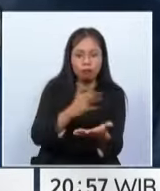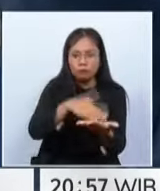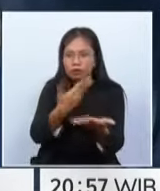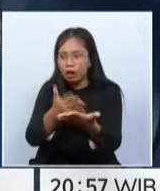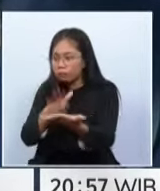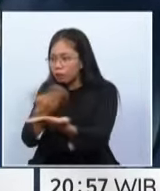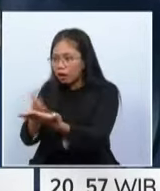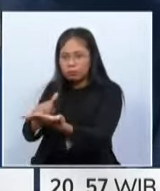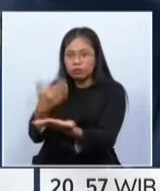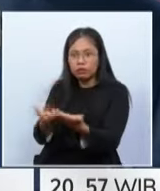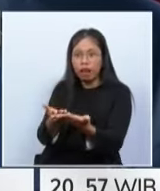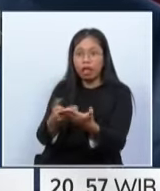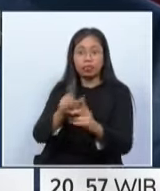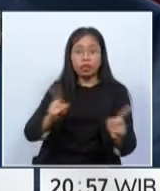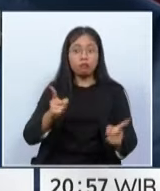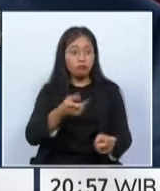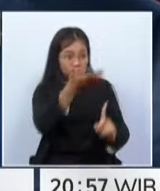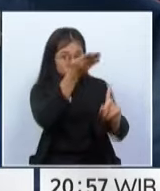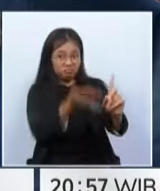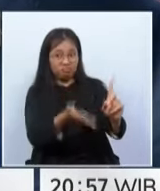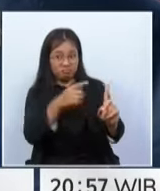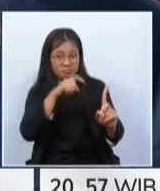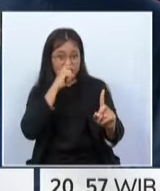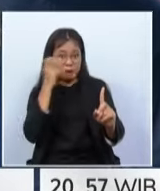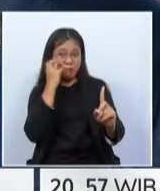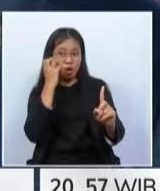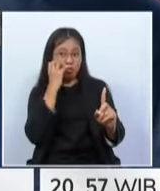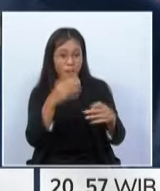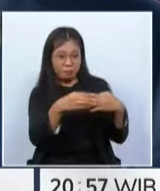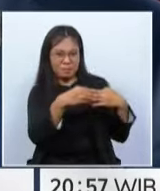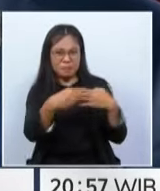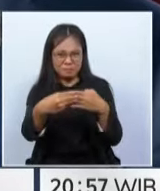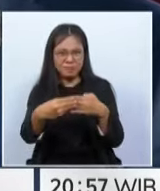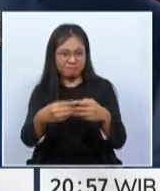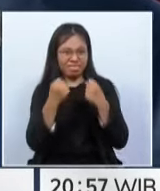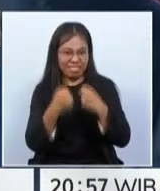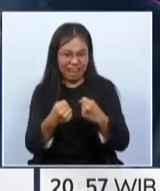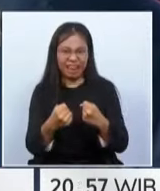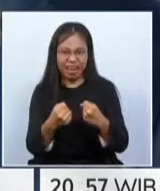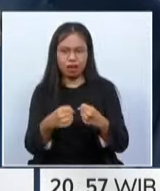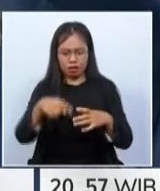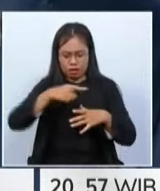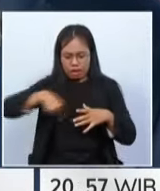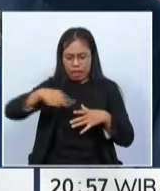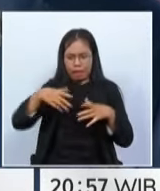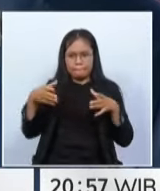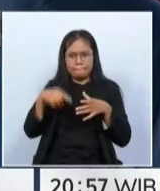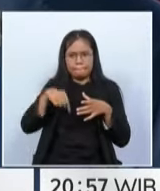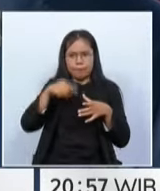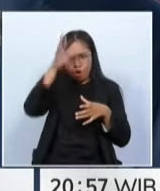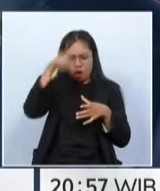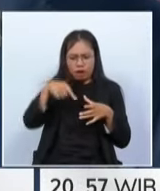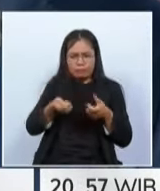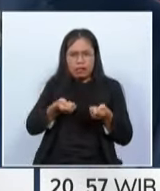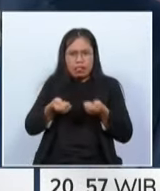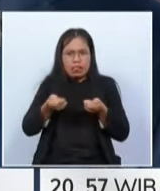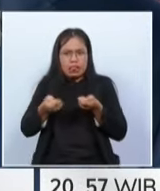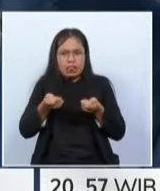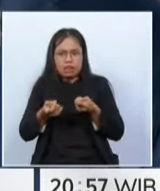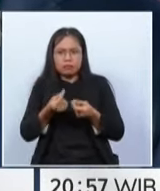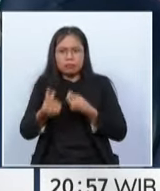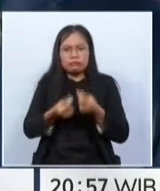kenyataannya Pak ketika Bapak memimpin di Kementerian Pertahanan banyak orang dalam dalam pengadaan alutsista PT teknologi militer